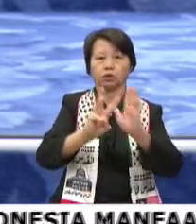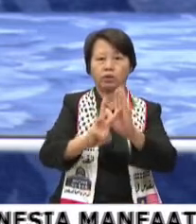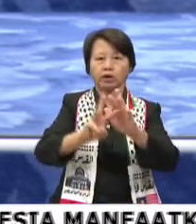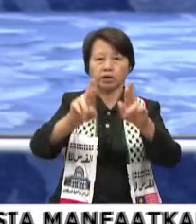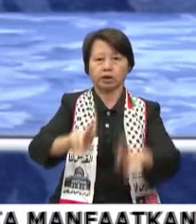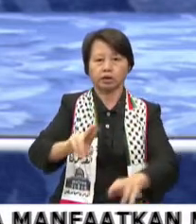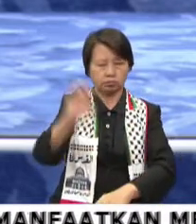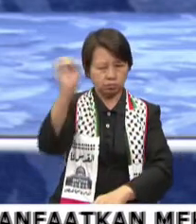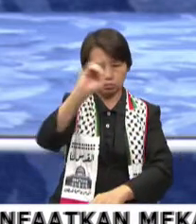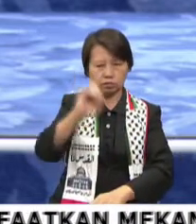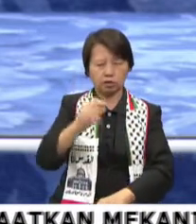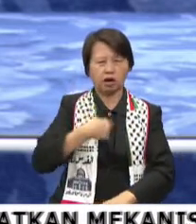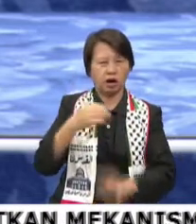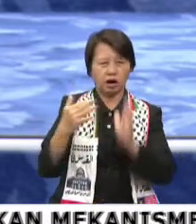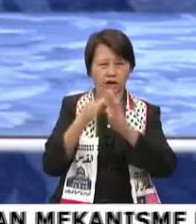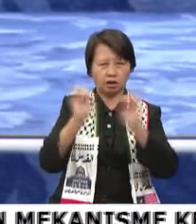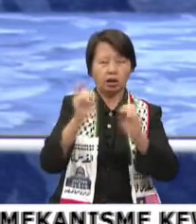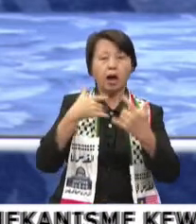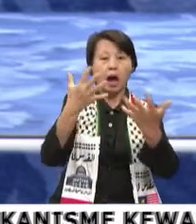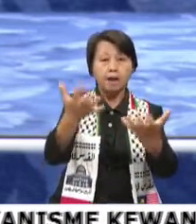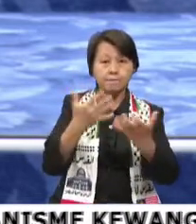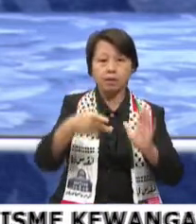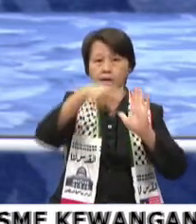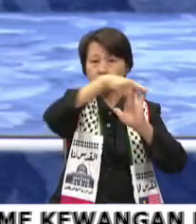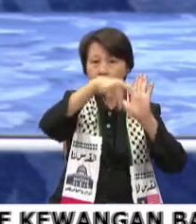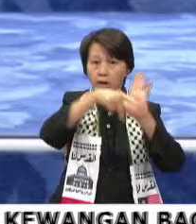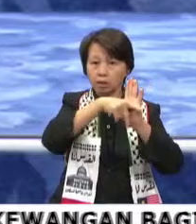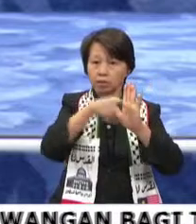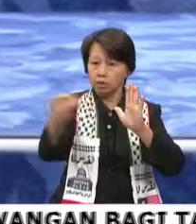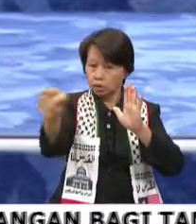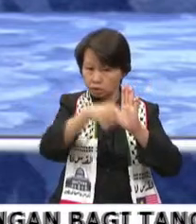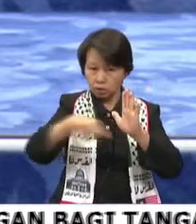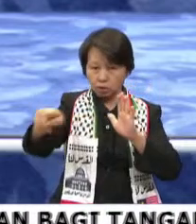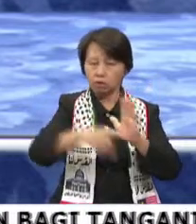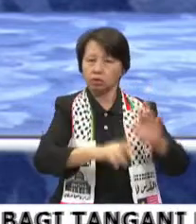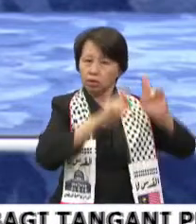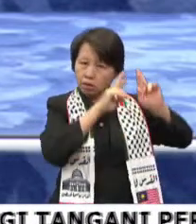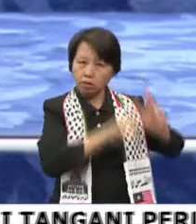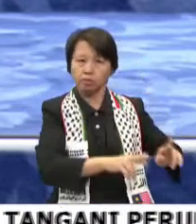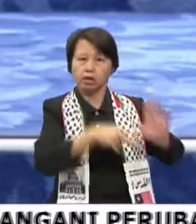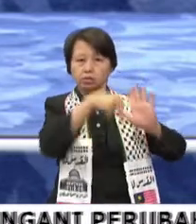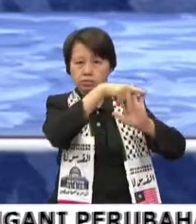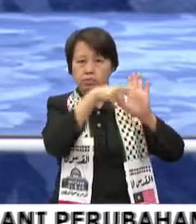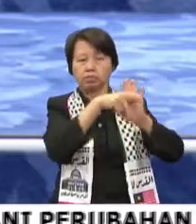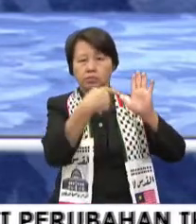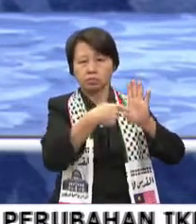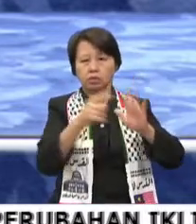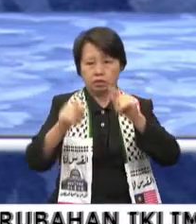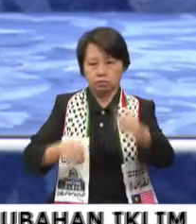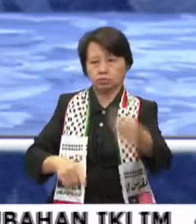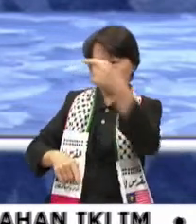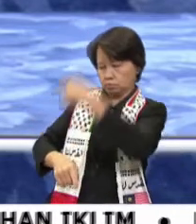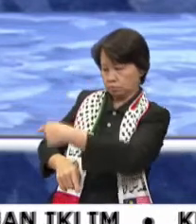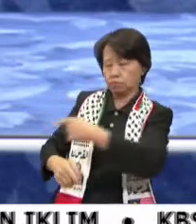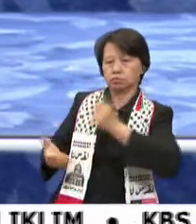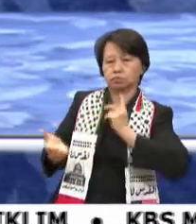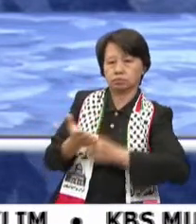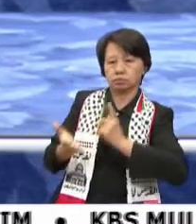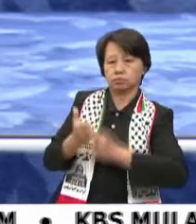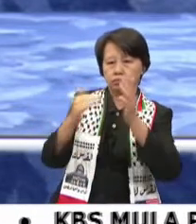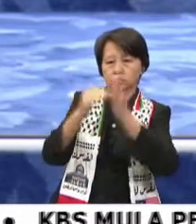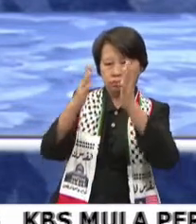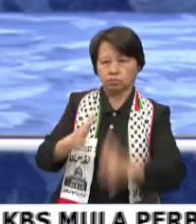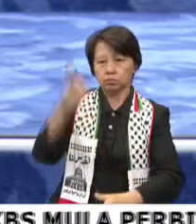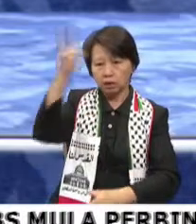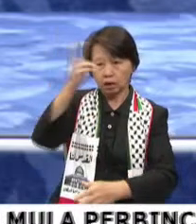rakyat saya H mu peraturan dihormati iaitu undundingan di antara pembangkang dan